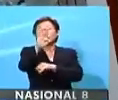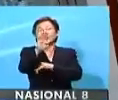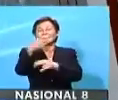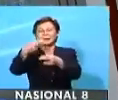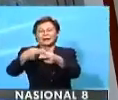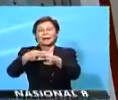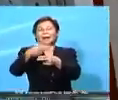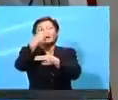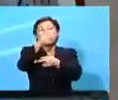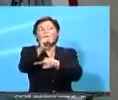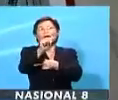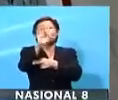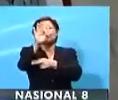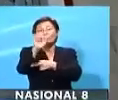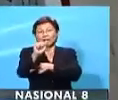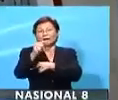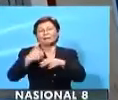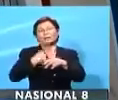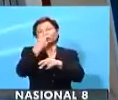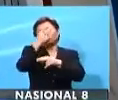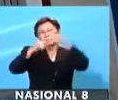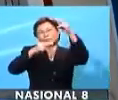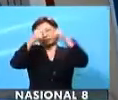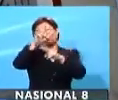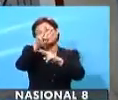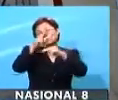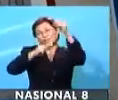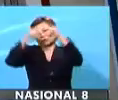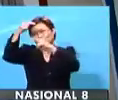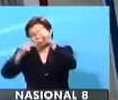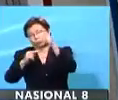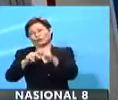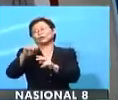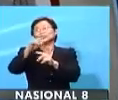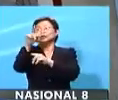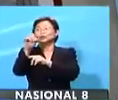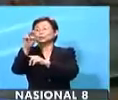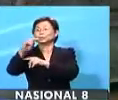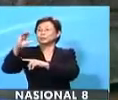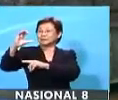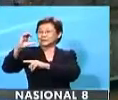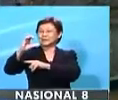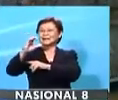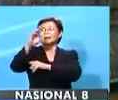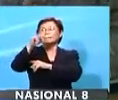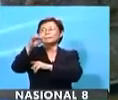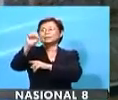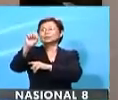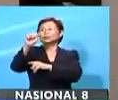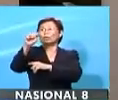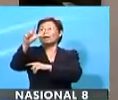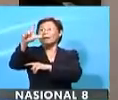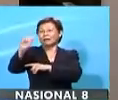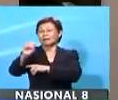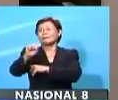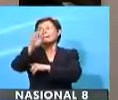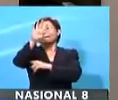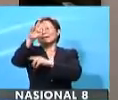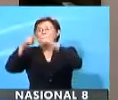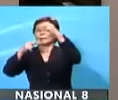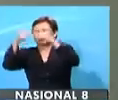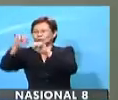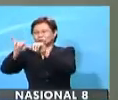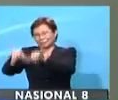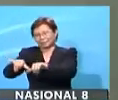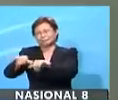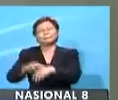sebagai Hafair, mempunyai 2 bangunan. Manakala zon C, dikenali sebagai Misfalah, mempunyai 4 bangunan